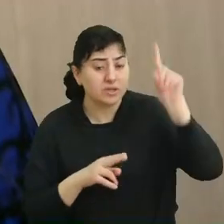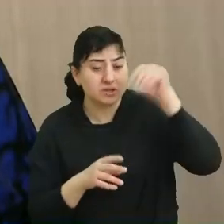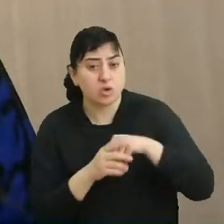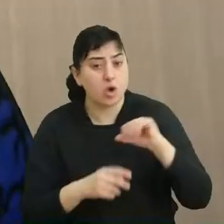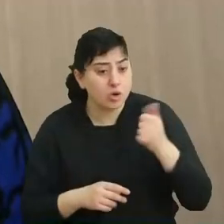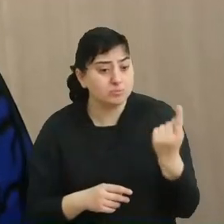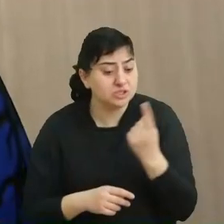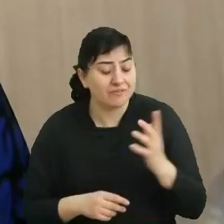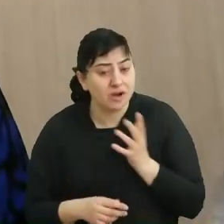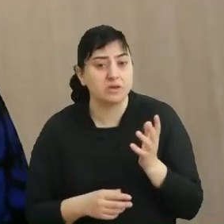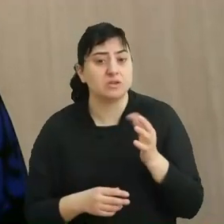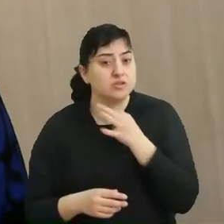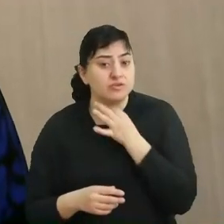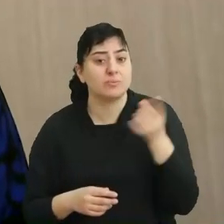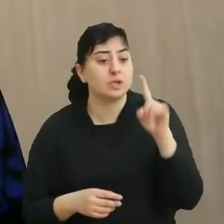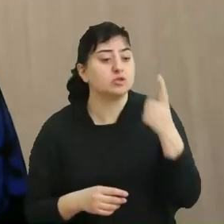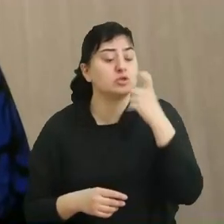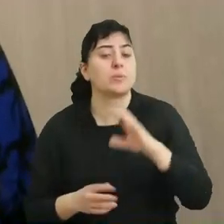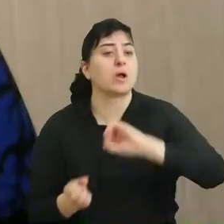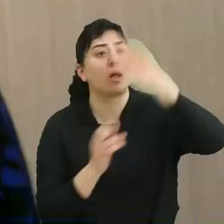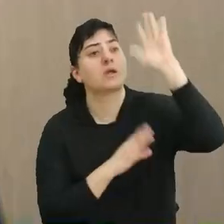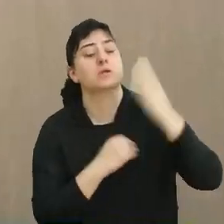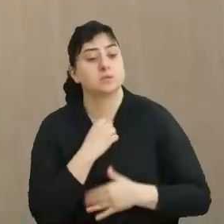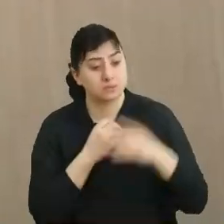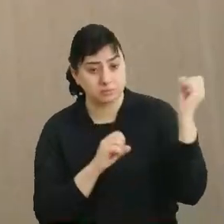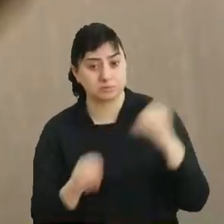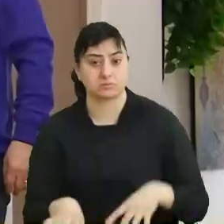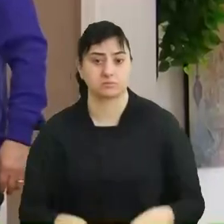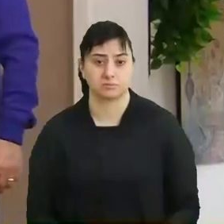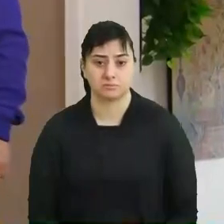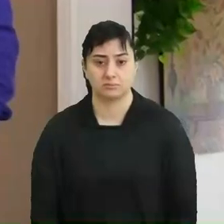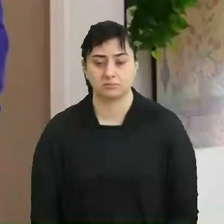almam gereken çok önemli bir şey var. Bir daha da bana sormadan öyle çatıya matıya bir şey kaldırma.